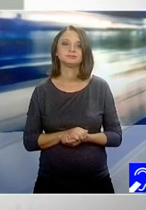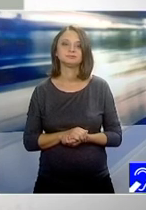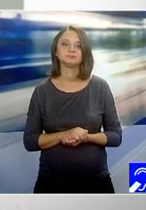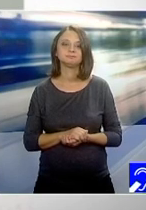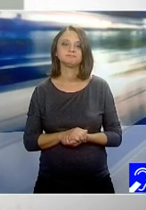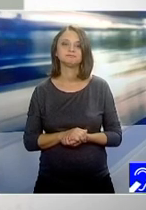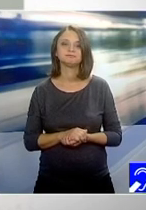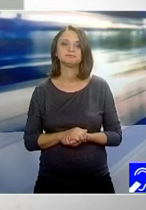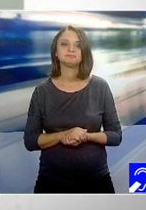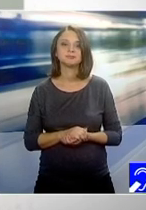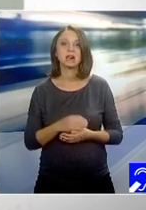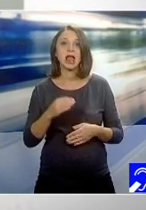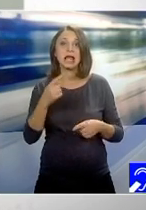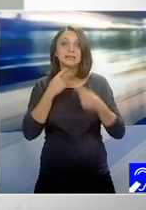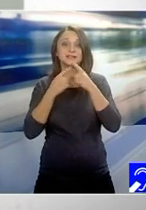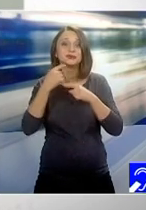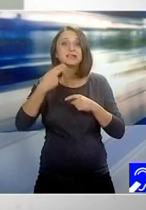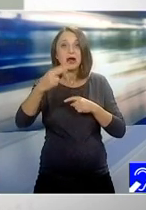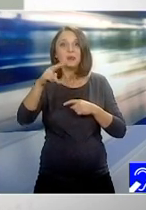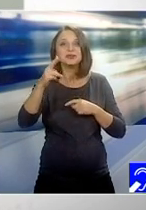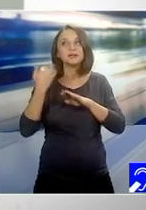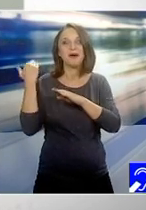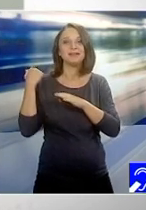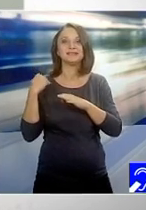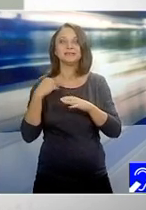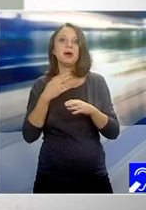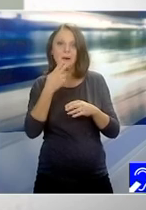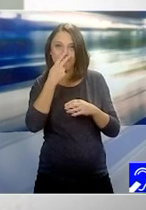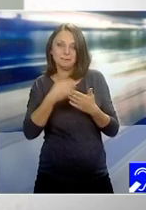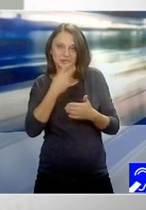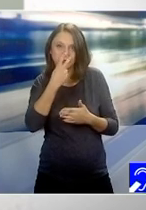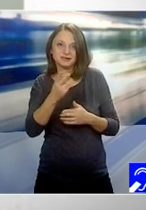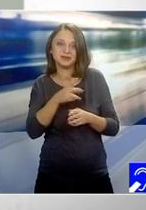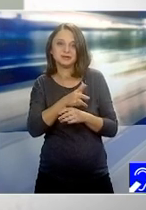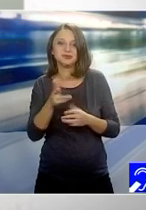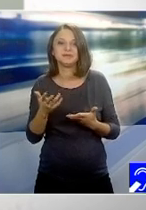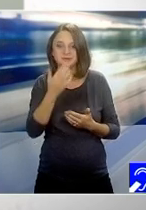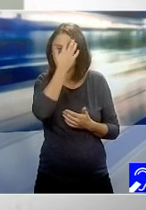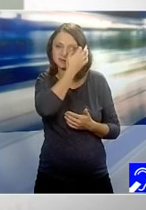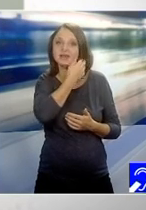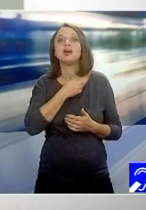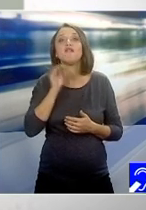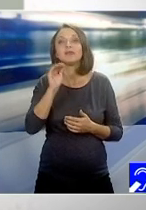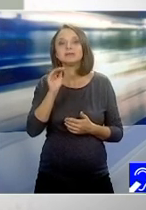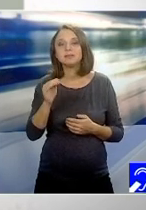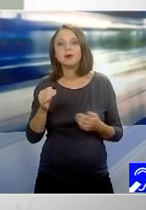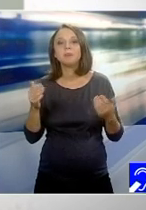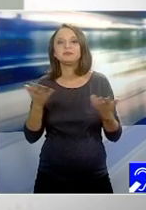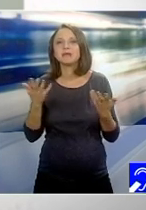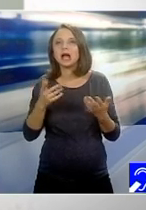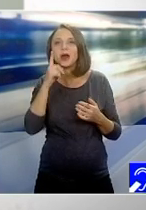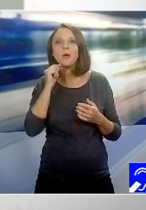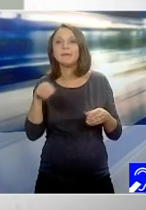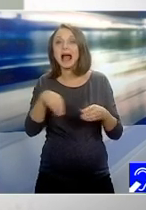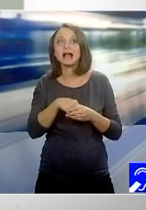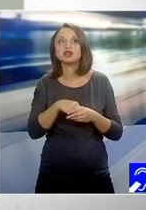Bun, între timp discuția a continuat în platou și vă luam la întrebări, cu ce oameni acoperiți această